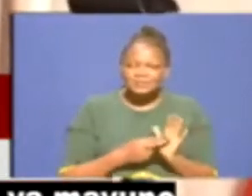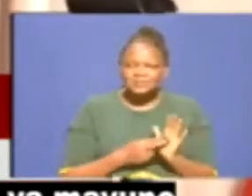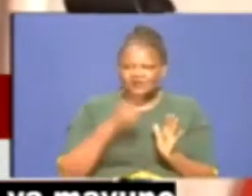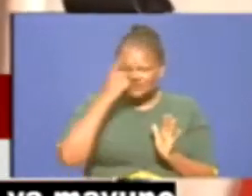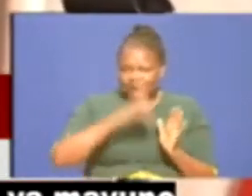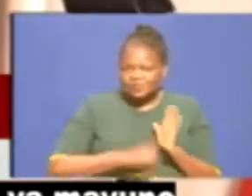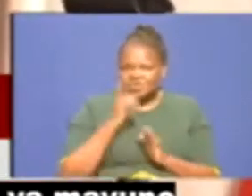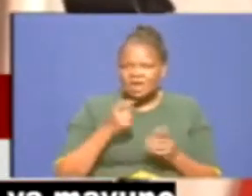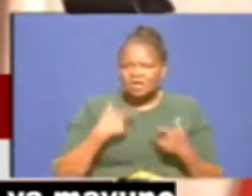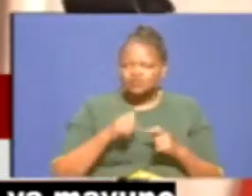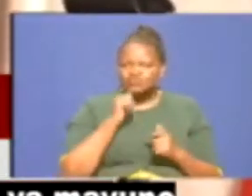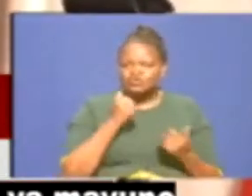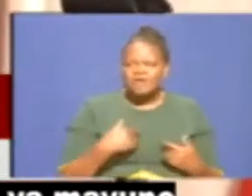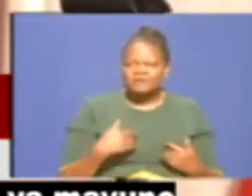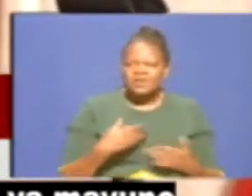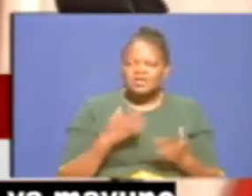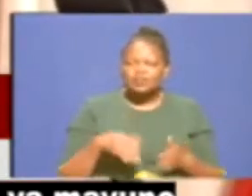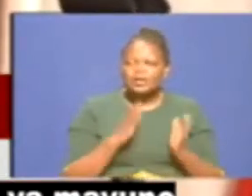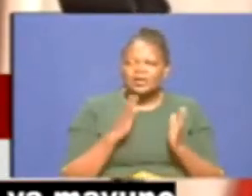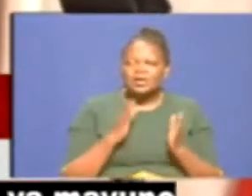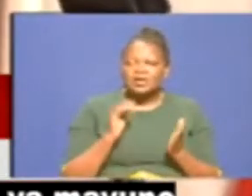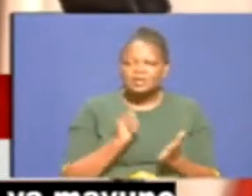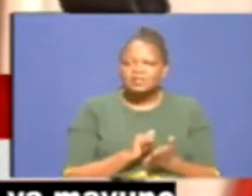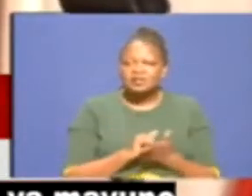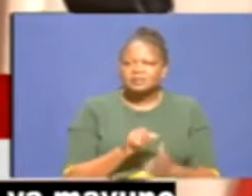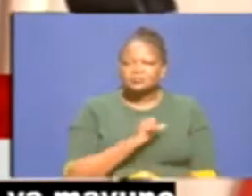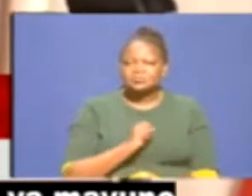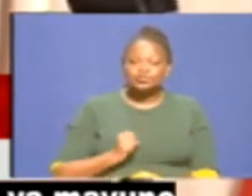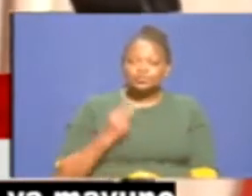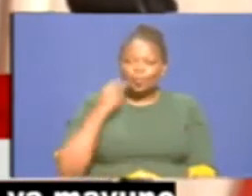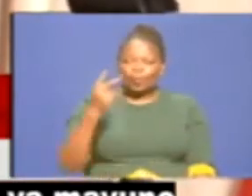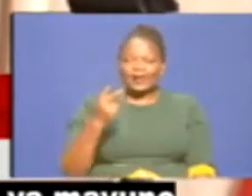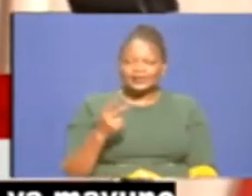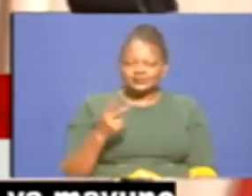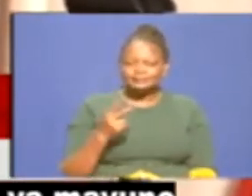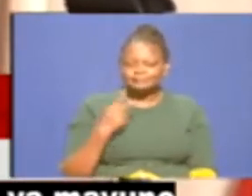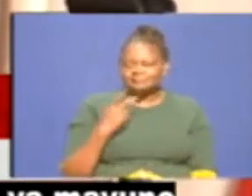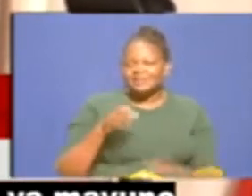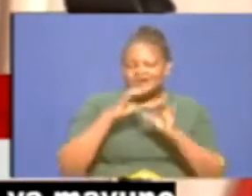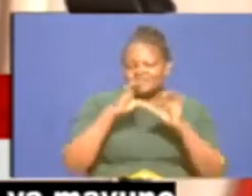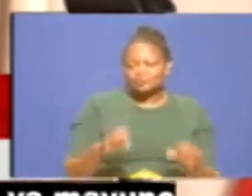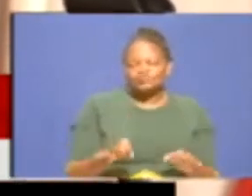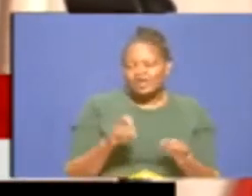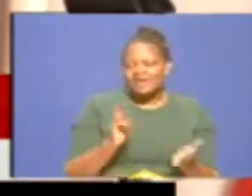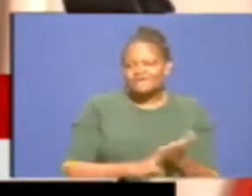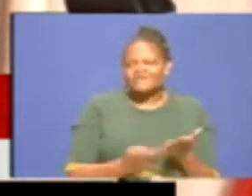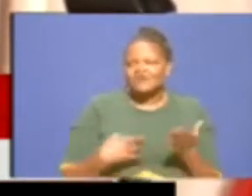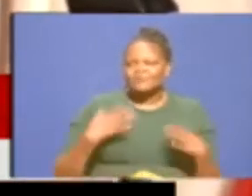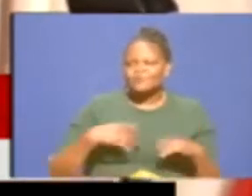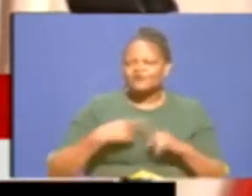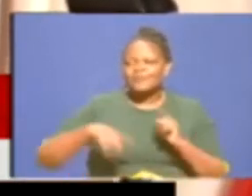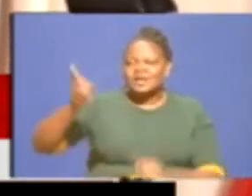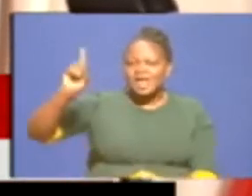not have in any way that Senate would watch and see devolution being killed. Kuna watu walitoka Nairobi,